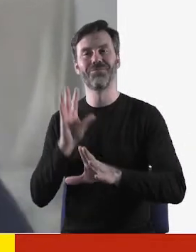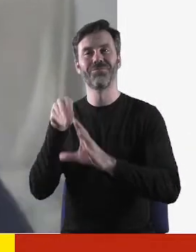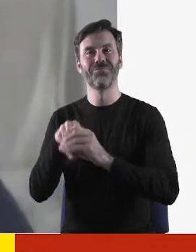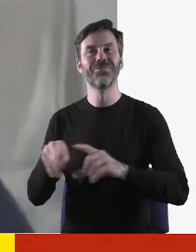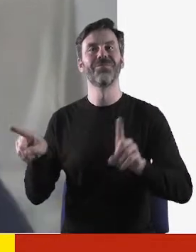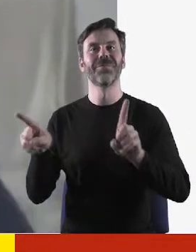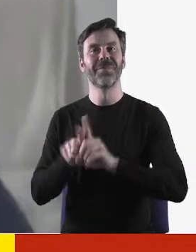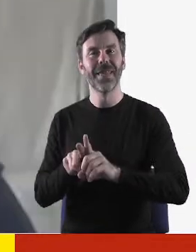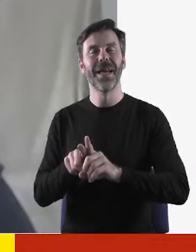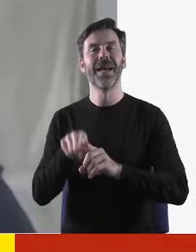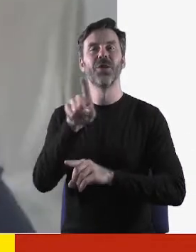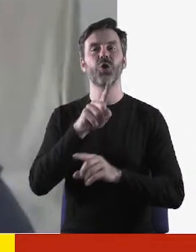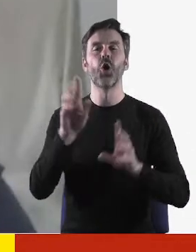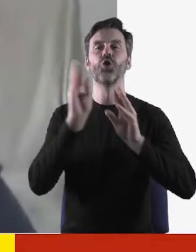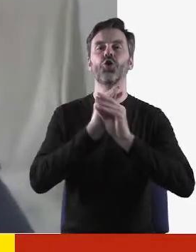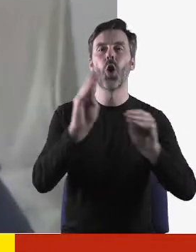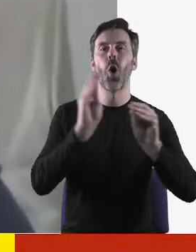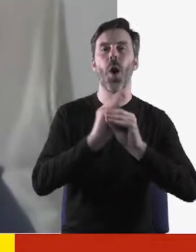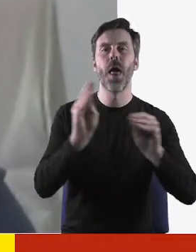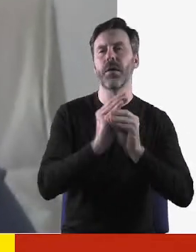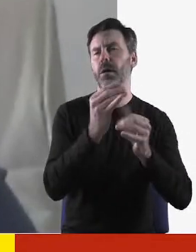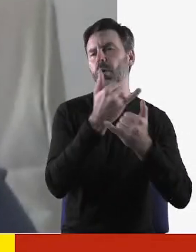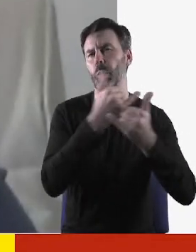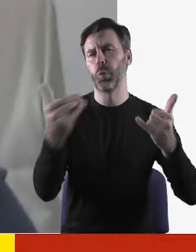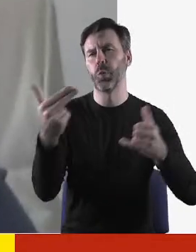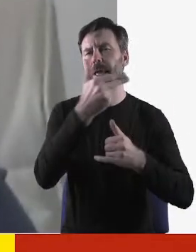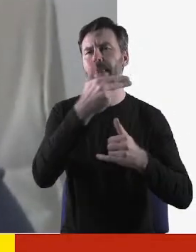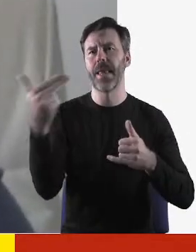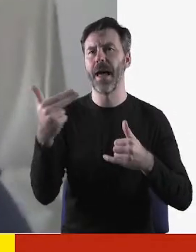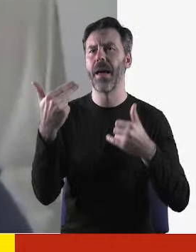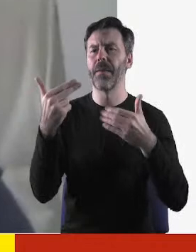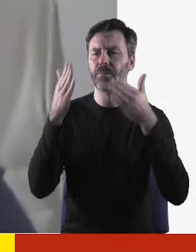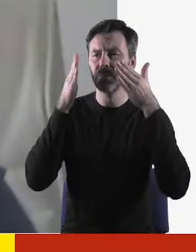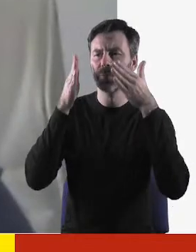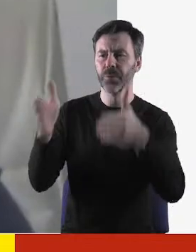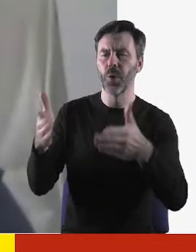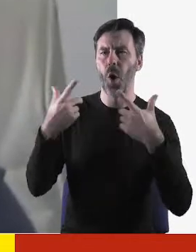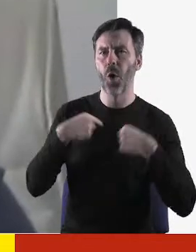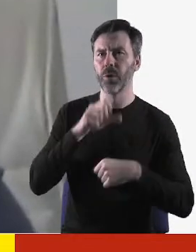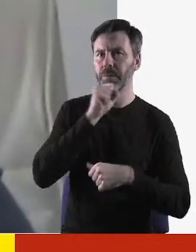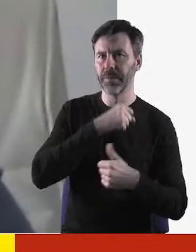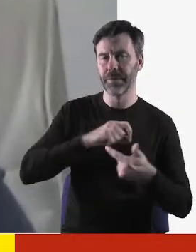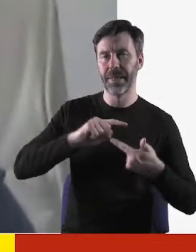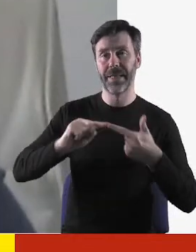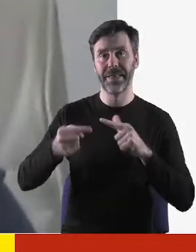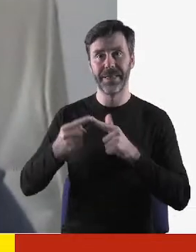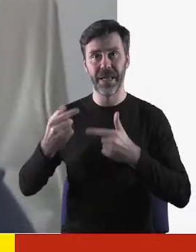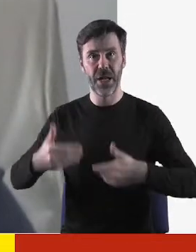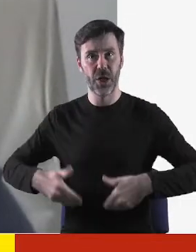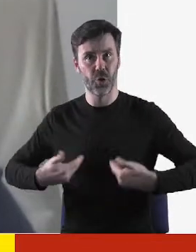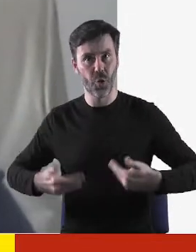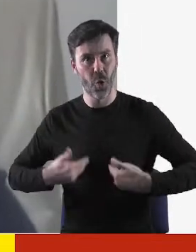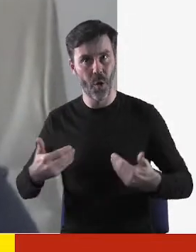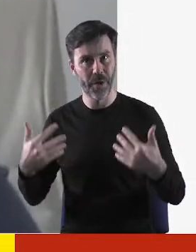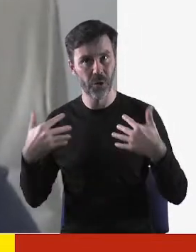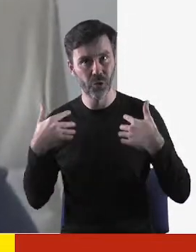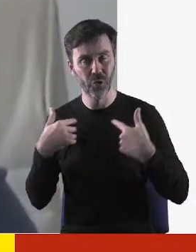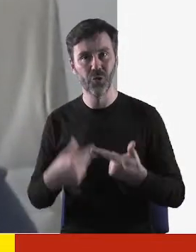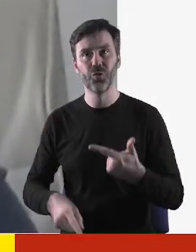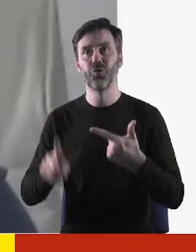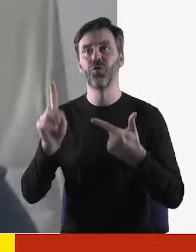podczas realizowanych szkoleń z różnej tematyki kierowanej do seniorów, zdrowego stylu życia, prawidłowych